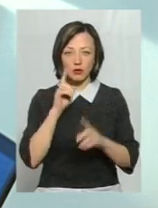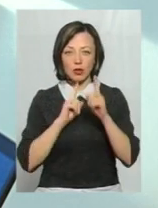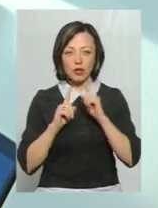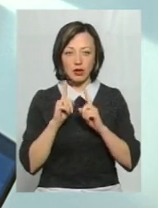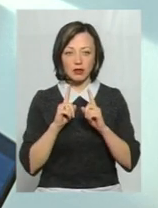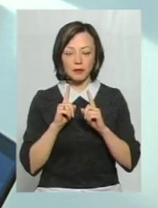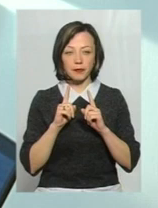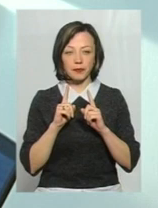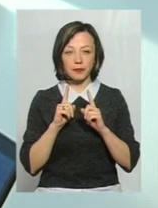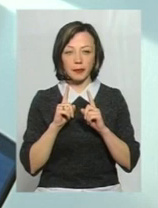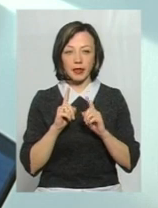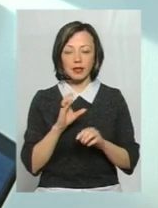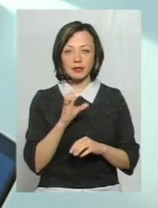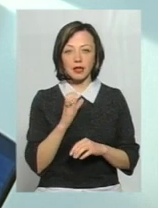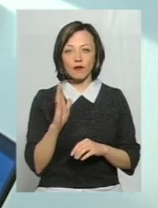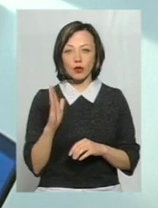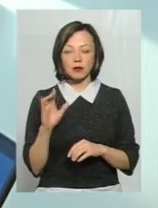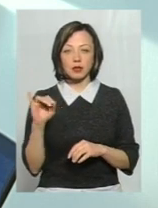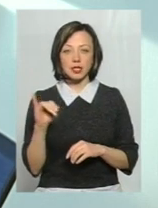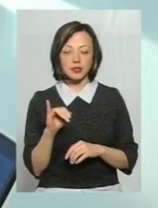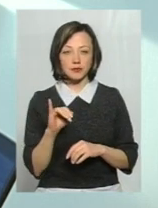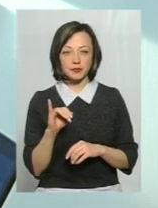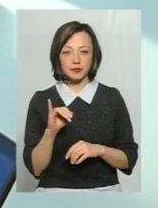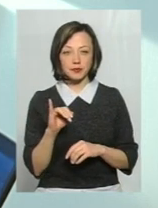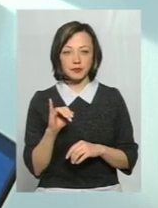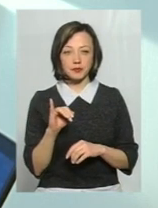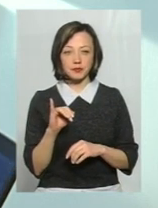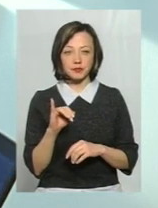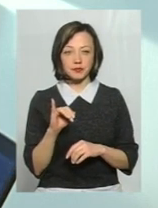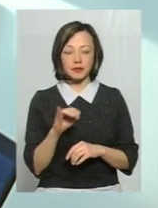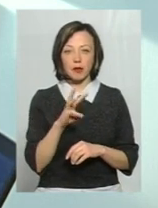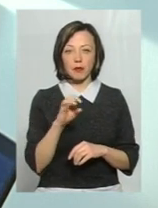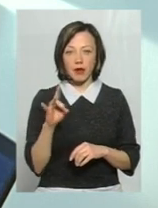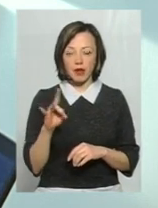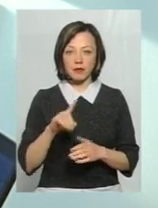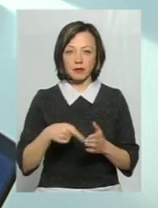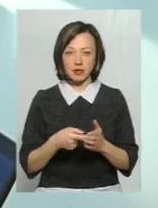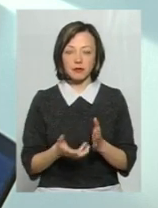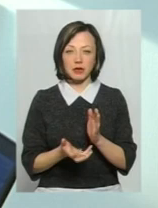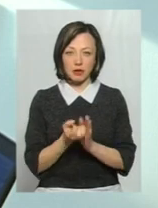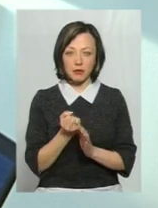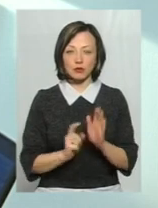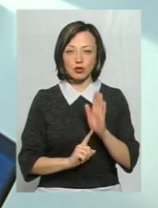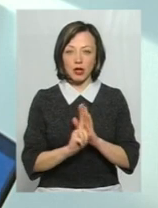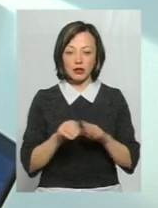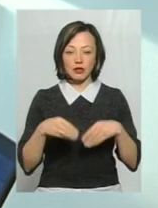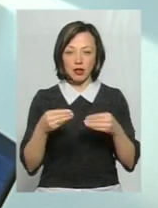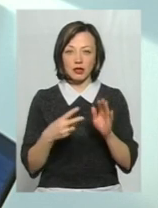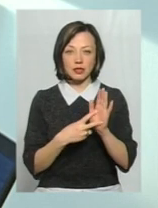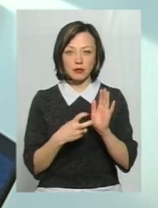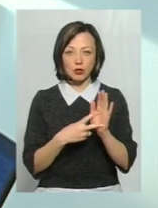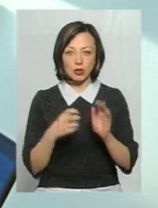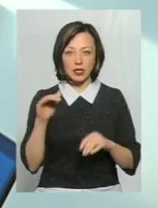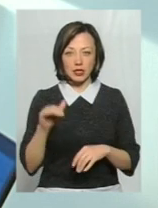від Славути, Сергій Володимирович, і Мічульський, і мер міста, ми його піддержали. Тобто спочатку ми дали майже 700